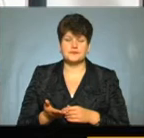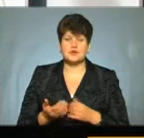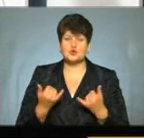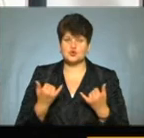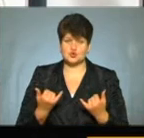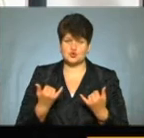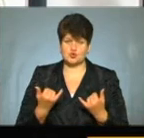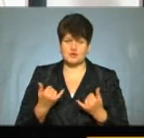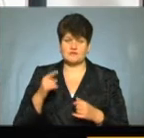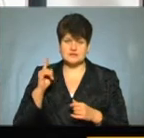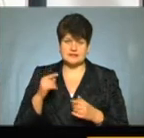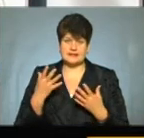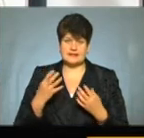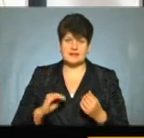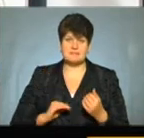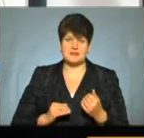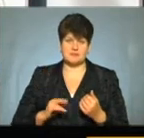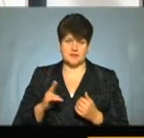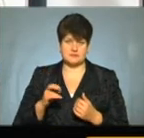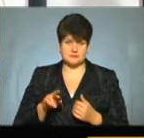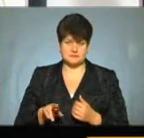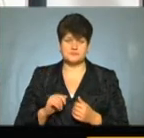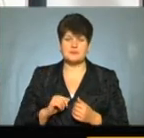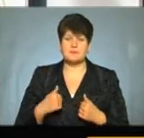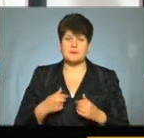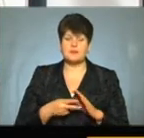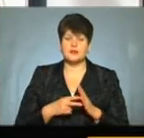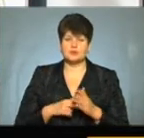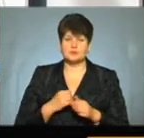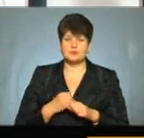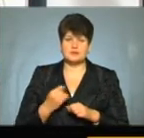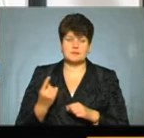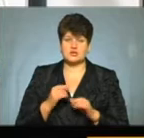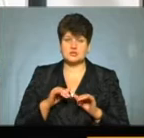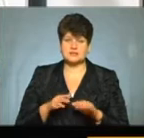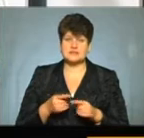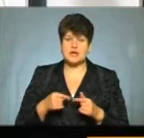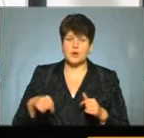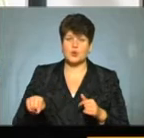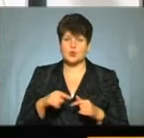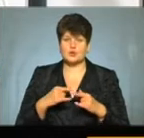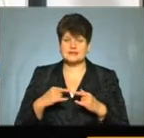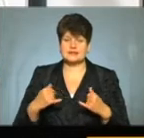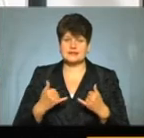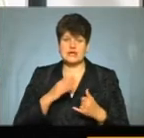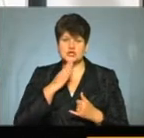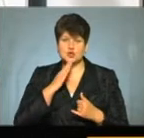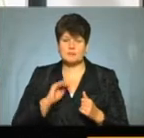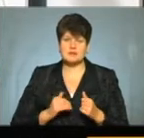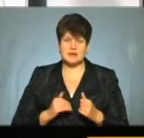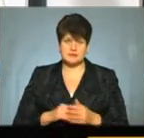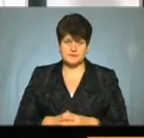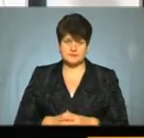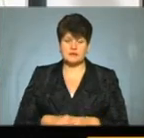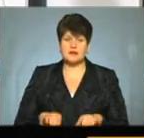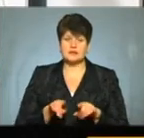Сьогодні, ви знаєте, що День підприємниці. І ми плануємо зробити перший цей захід – це круглий стіл для жінок-підприємниць. А